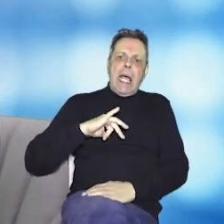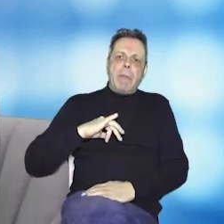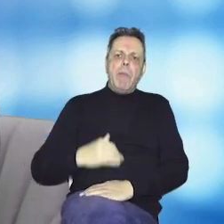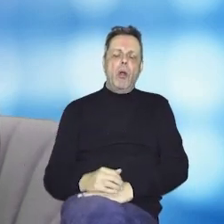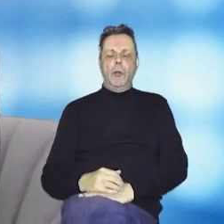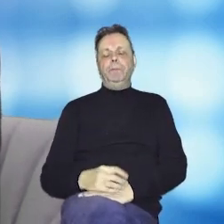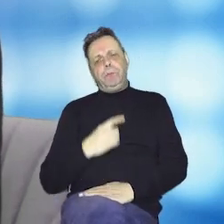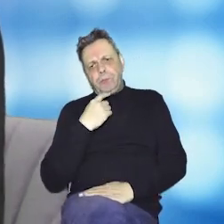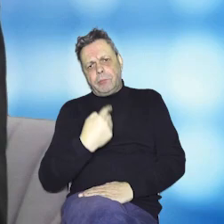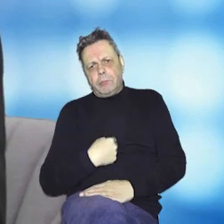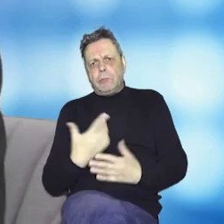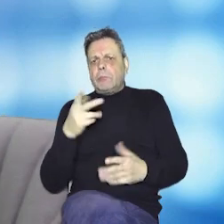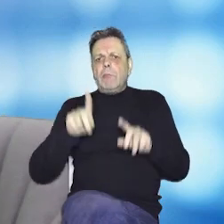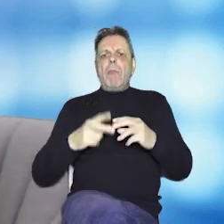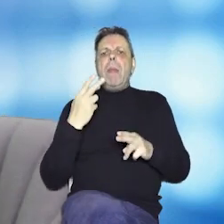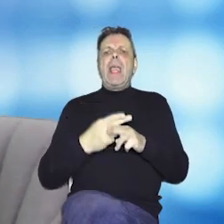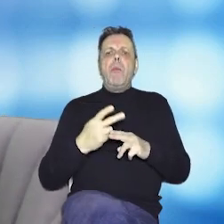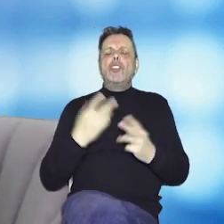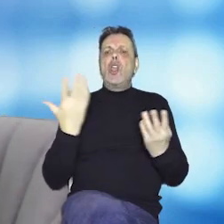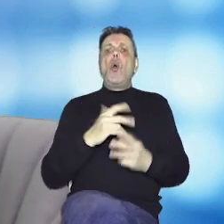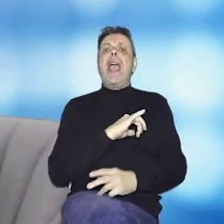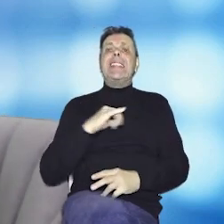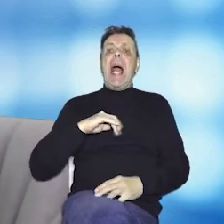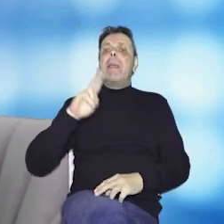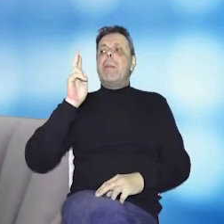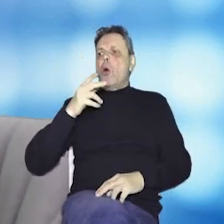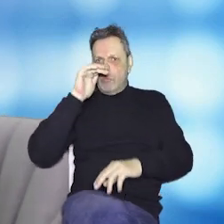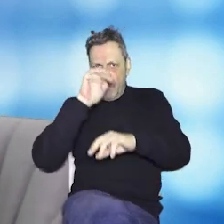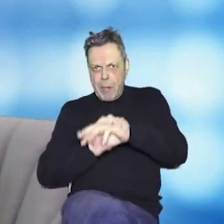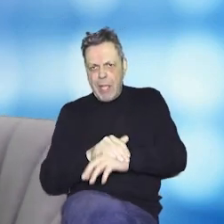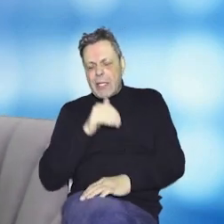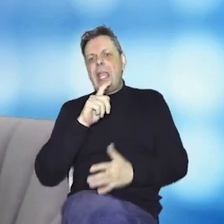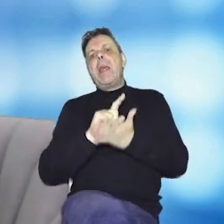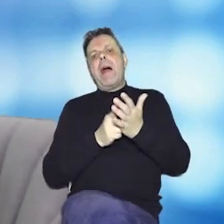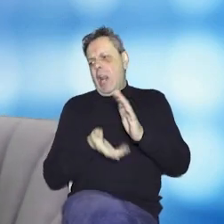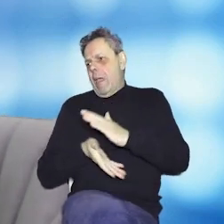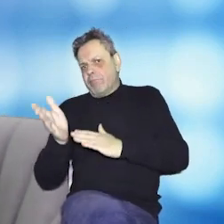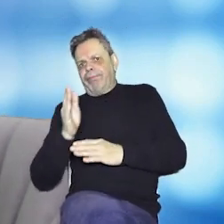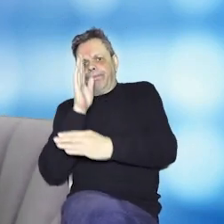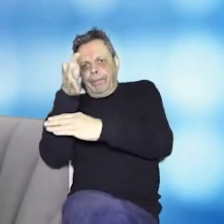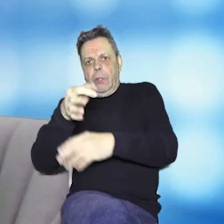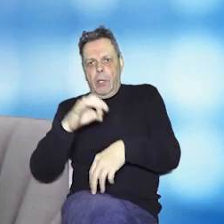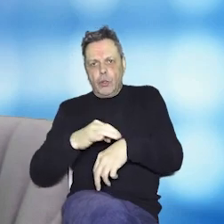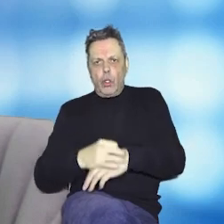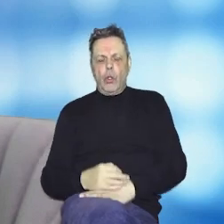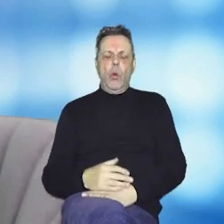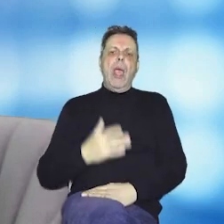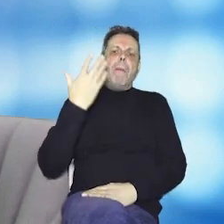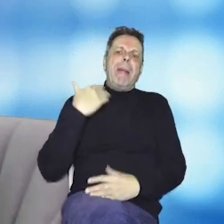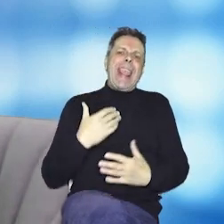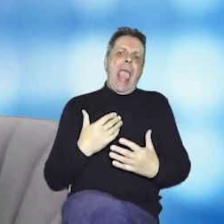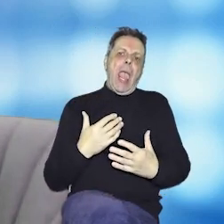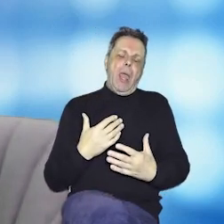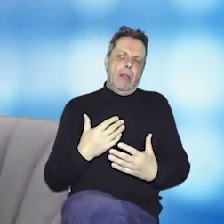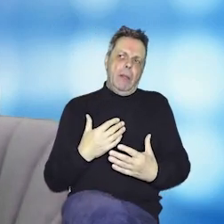da nam navedete neke bolesti koje sami možemo uočiti, pa na vrijeme otići liječniku prije nekog većeg